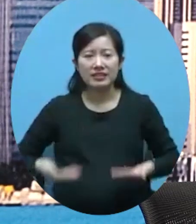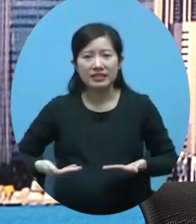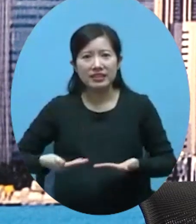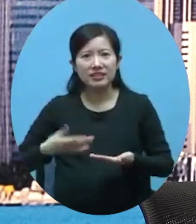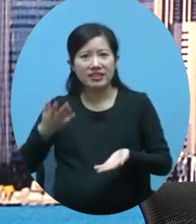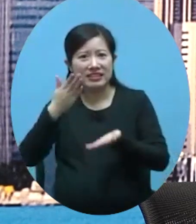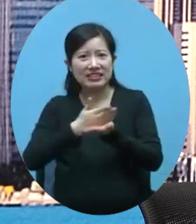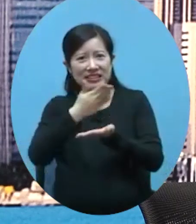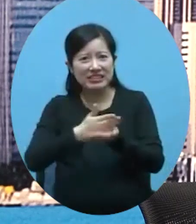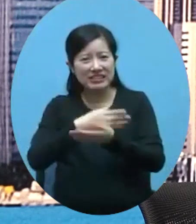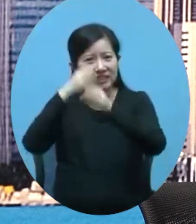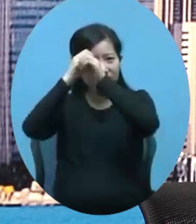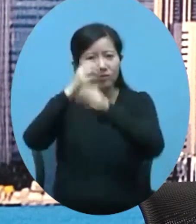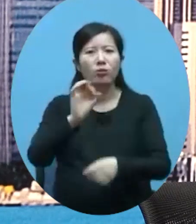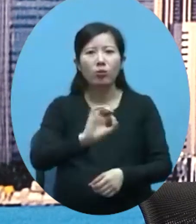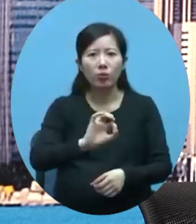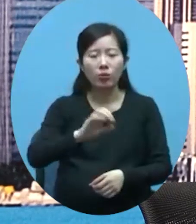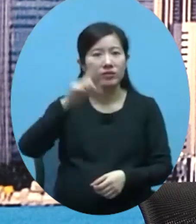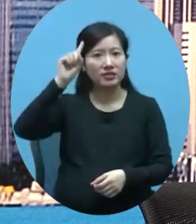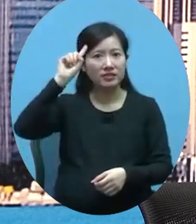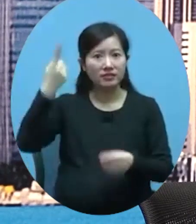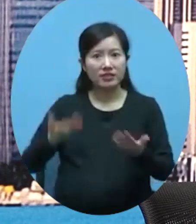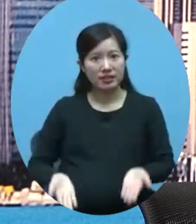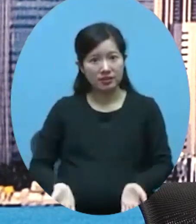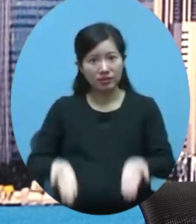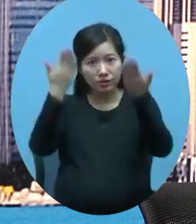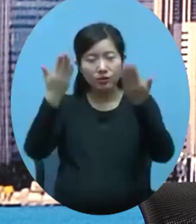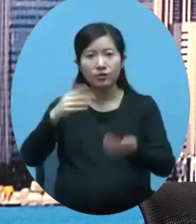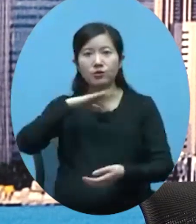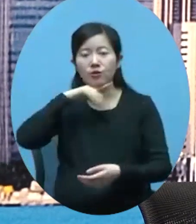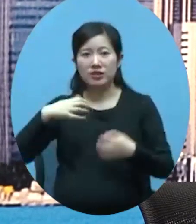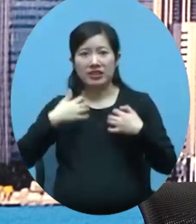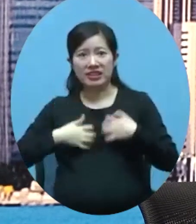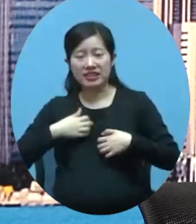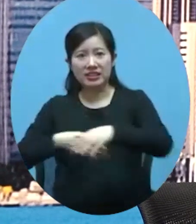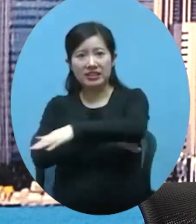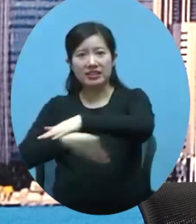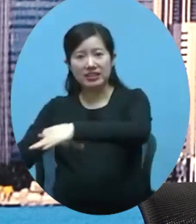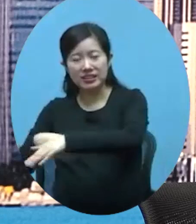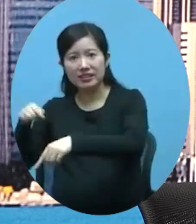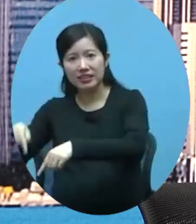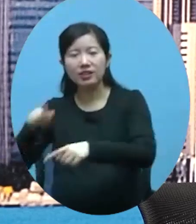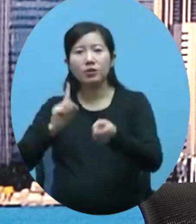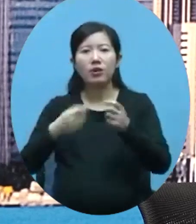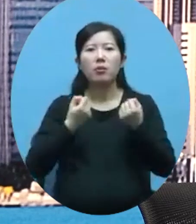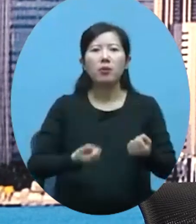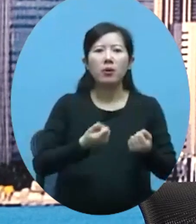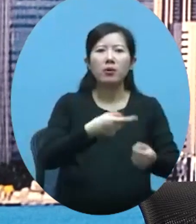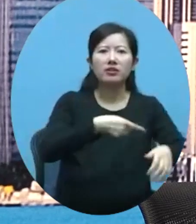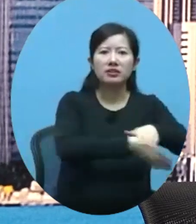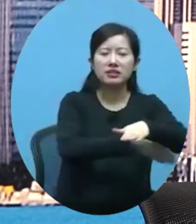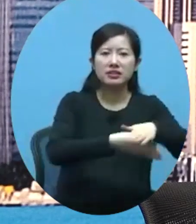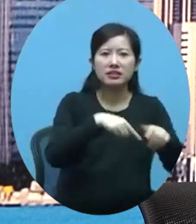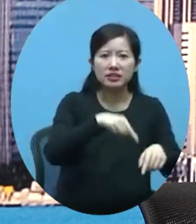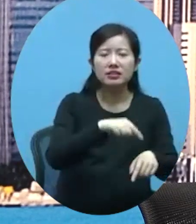他们的但是由明天开始如果在急症室或者在普通科门诊我们会有